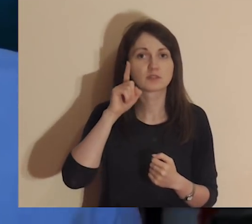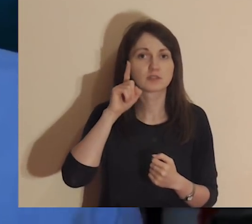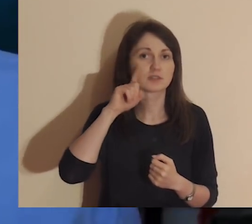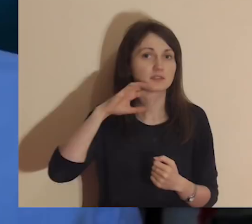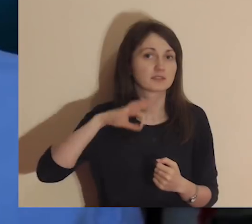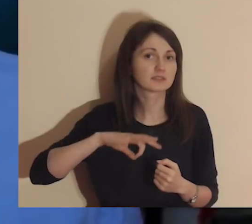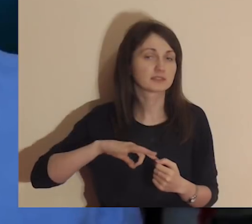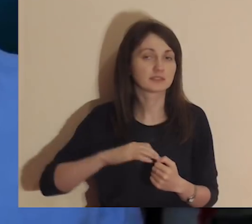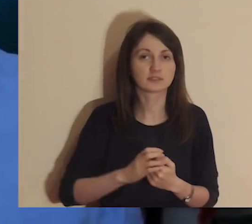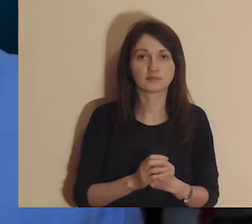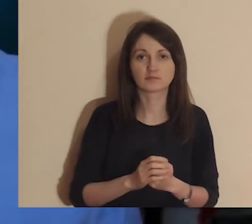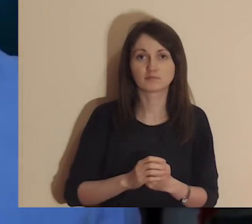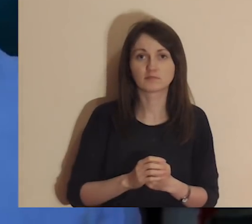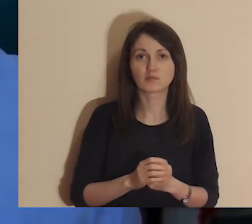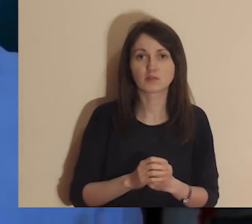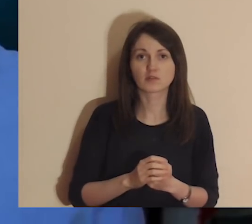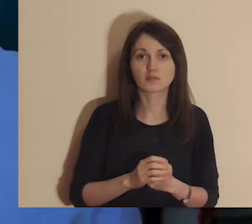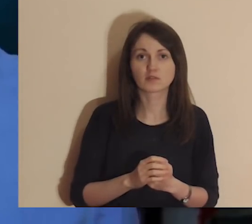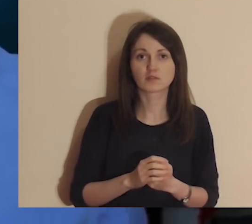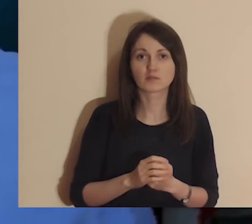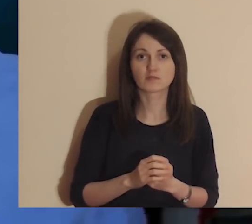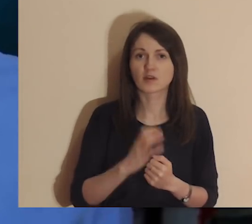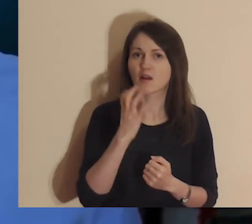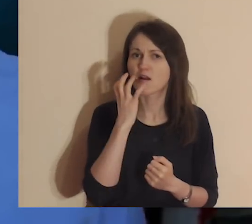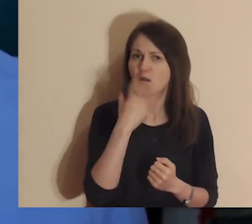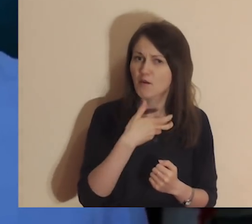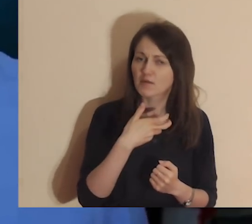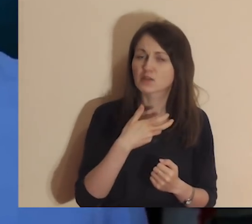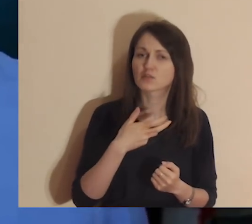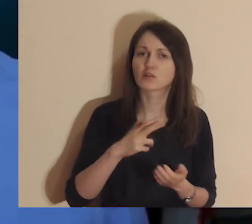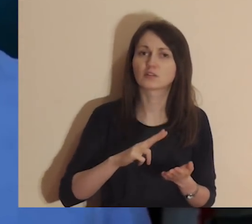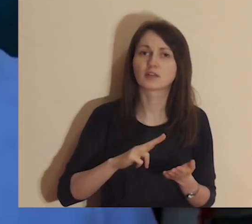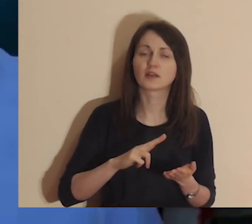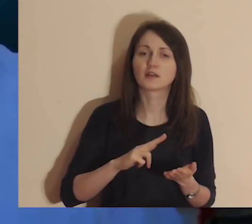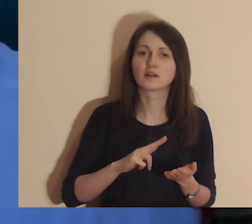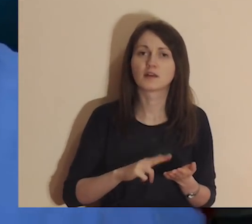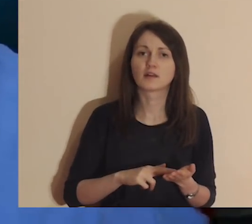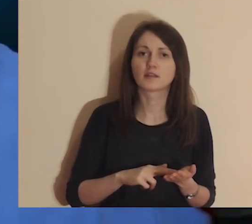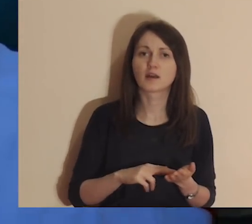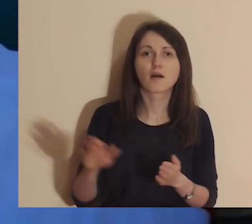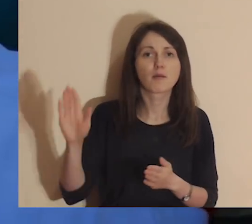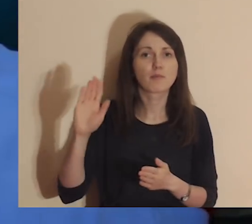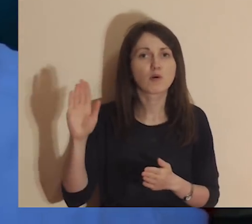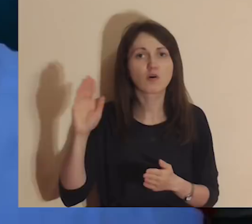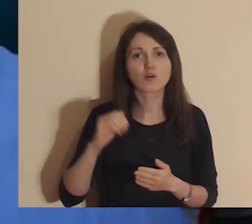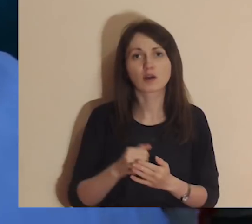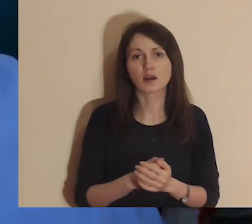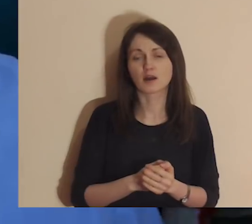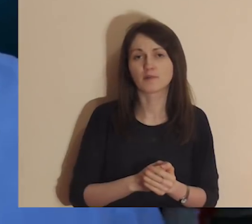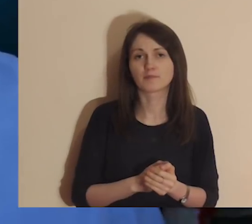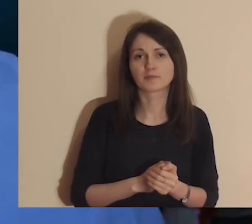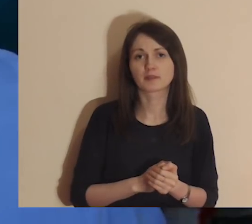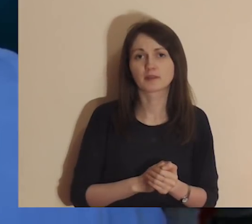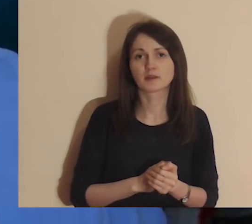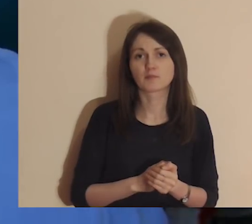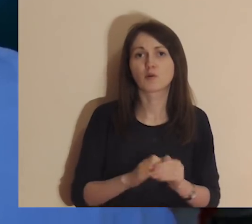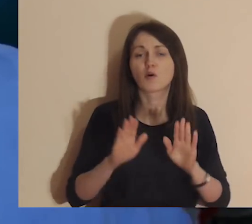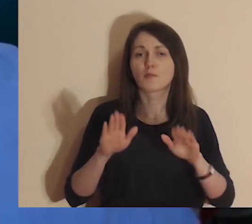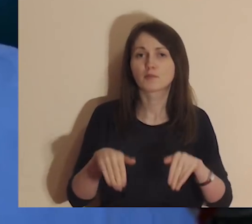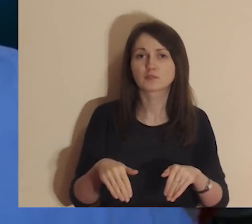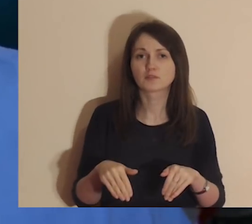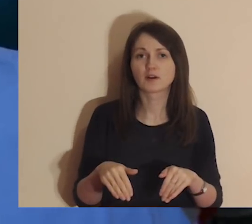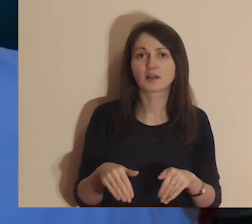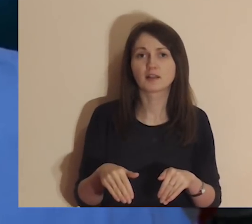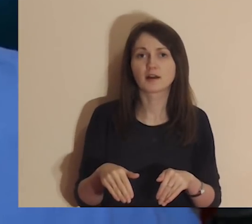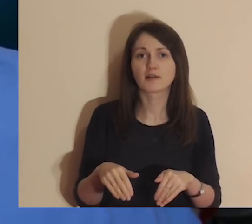jestem tym starszym synem, dlatego że się obrażam na te osoby, czy właściwie na Pana Boga się obrażam, dlatego że On tak